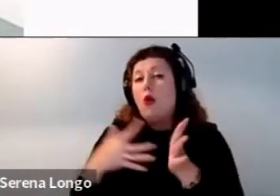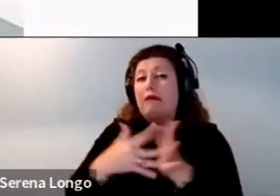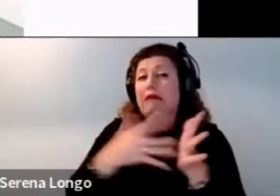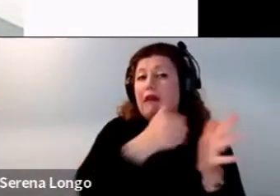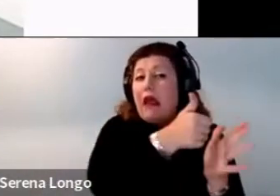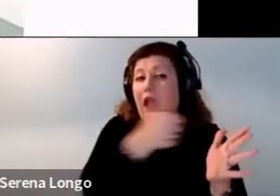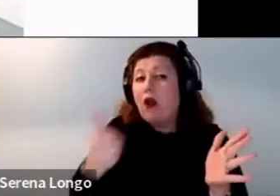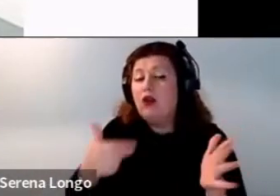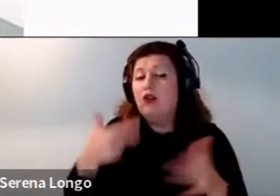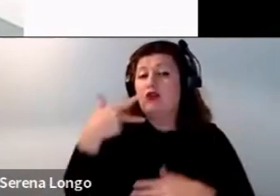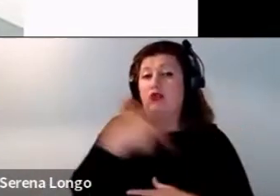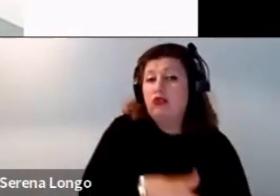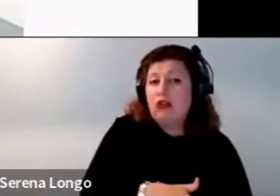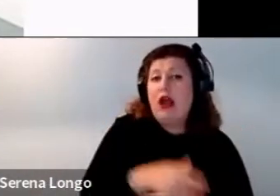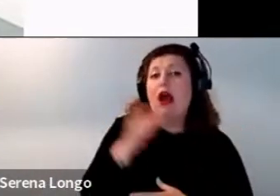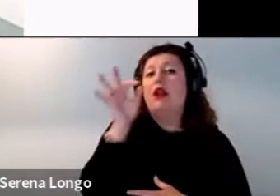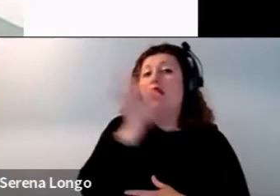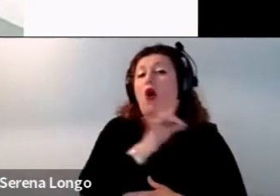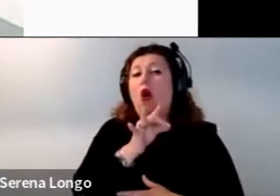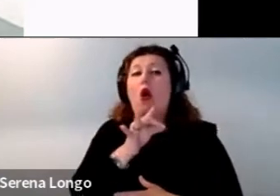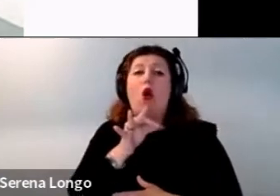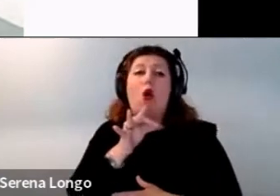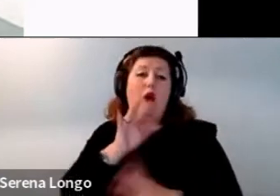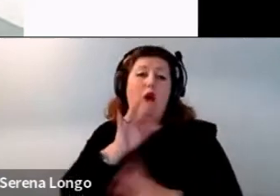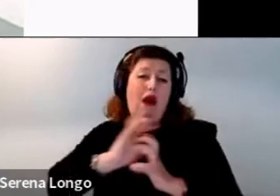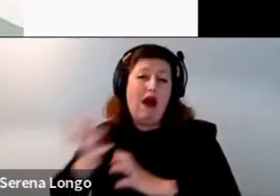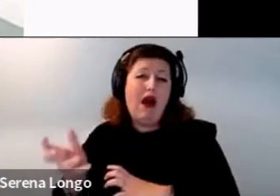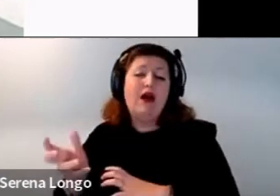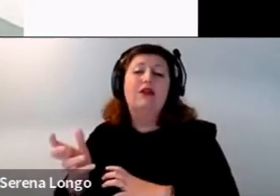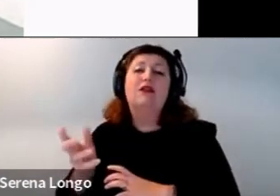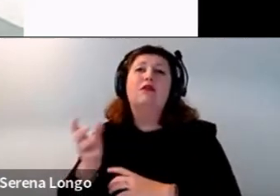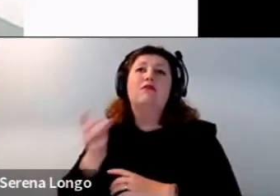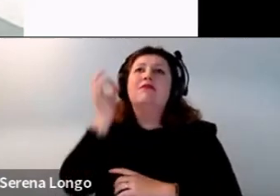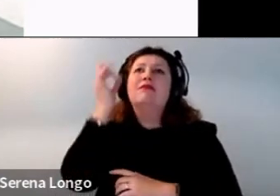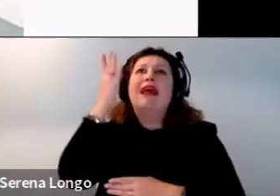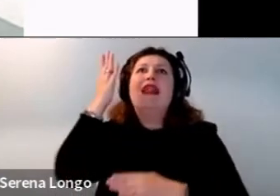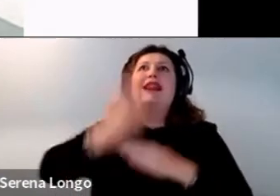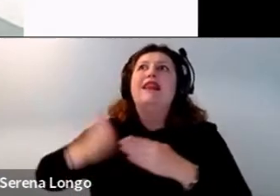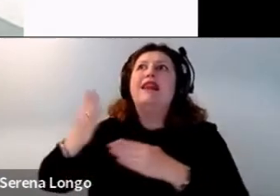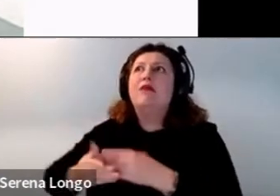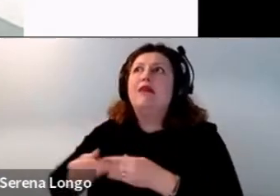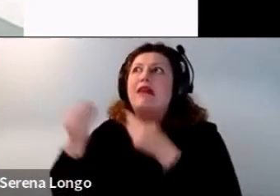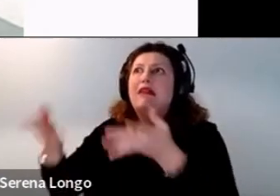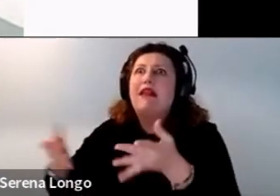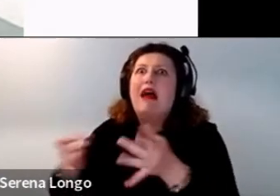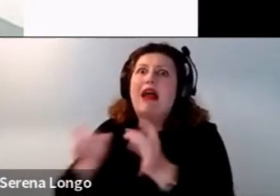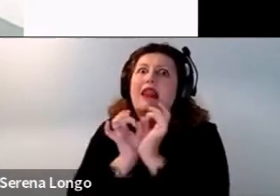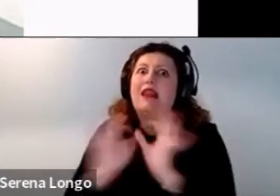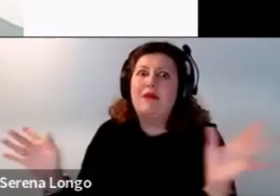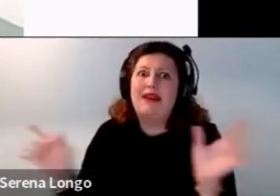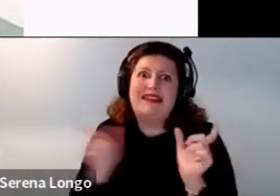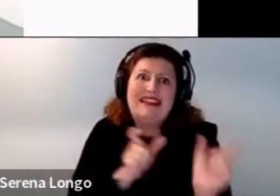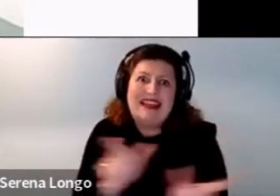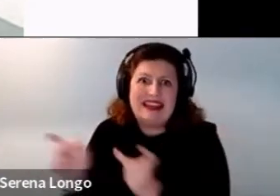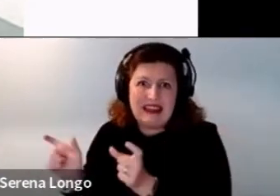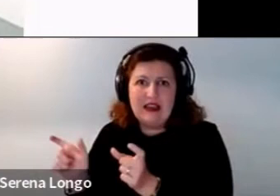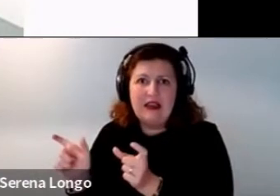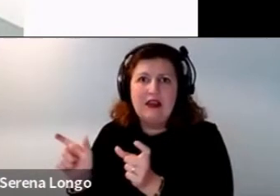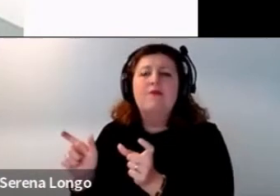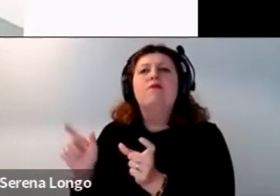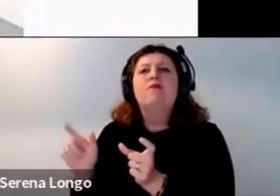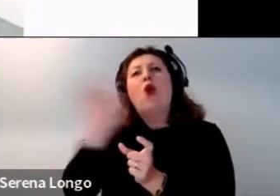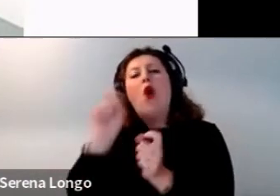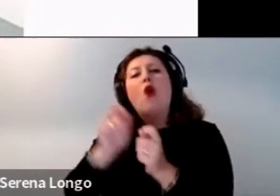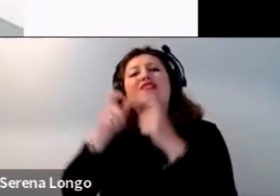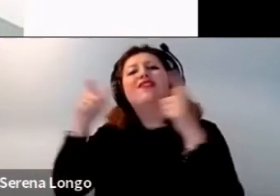ordine economico e sociale che, limitando di fatto la libertà e l'uguaglianza dei cittadini, impediscono il pieno